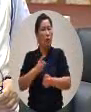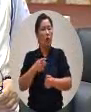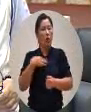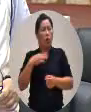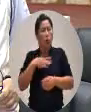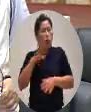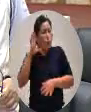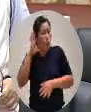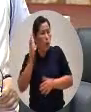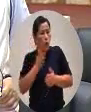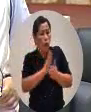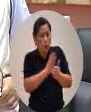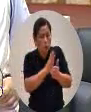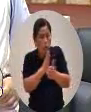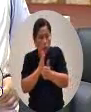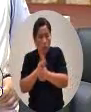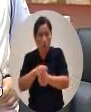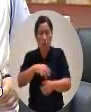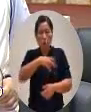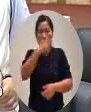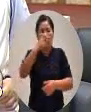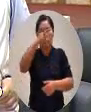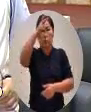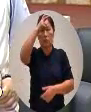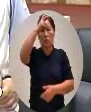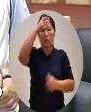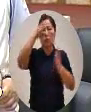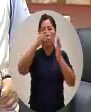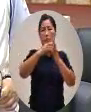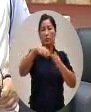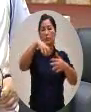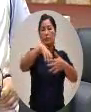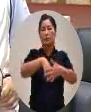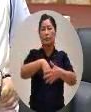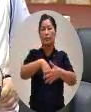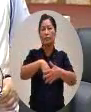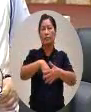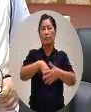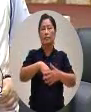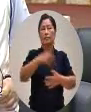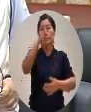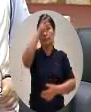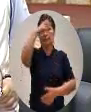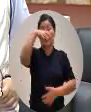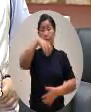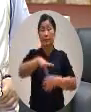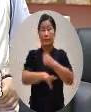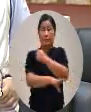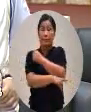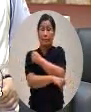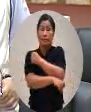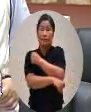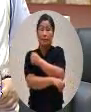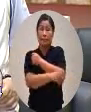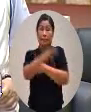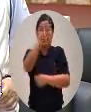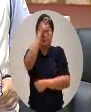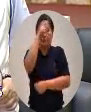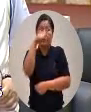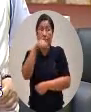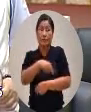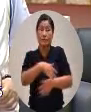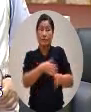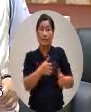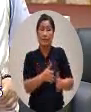解,我們警察局警察局裡面,我們的基層這方面